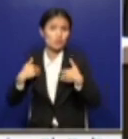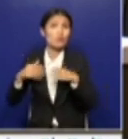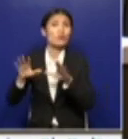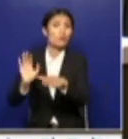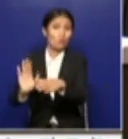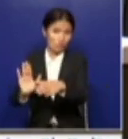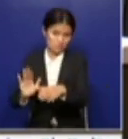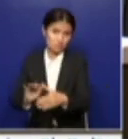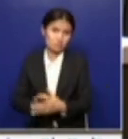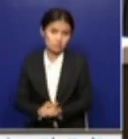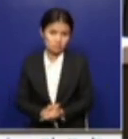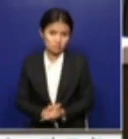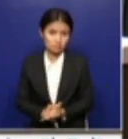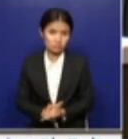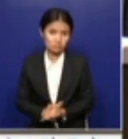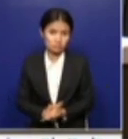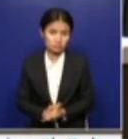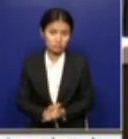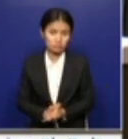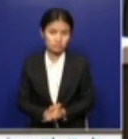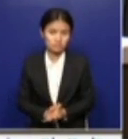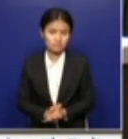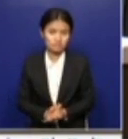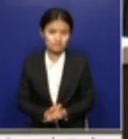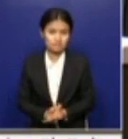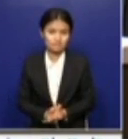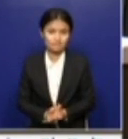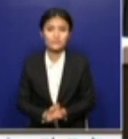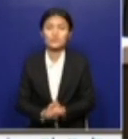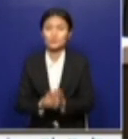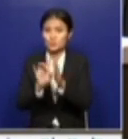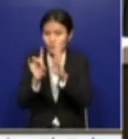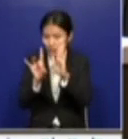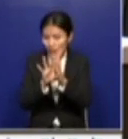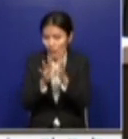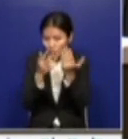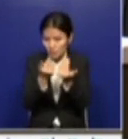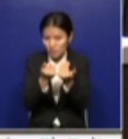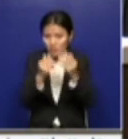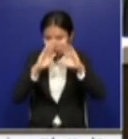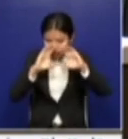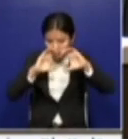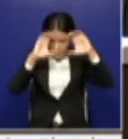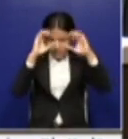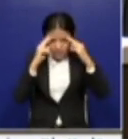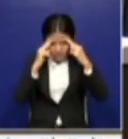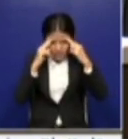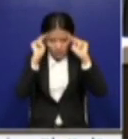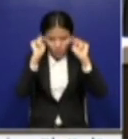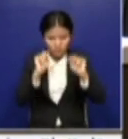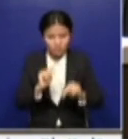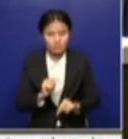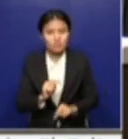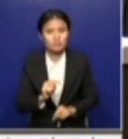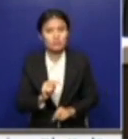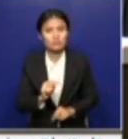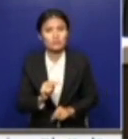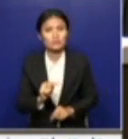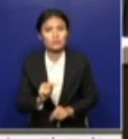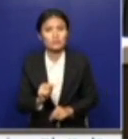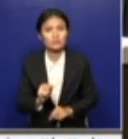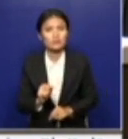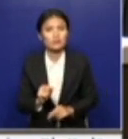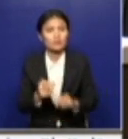สุดท้ายครับความจริงใจของรัฐบาลของท่านนายกรัฐมนตรีทางหนึ่งที่จะไม่เติมเชื้อไฟ